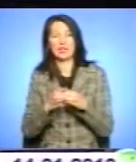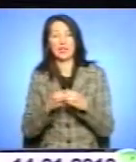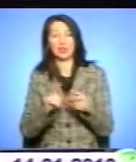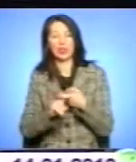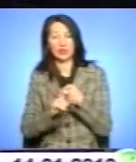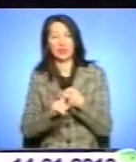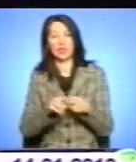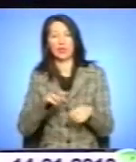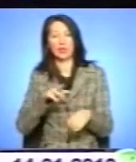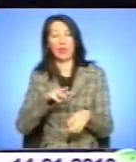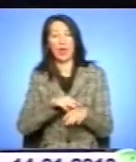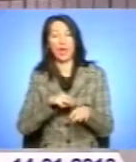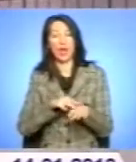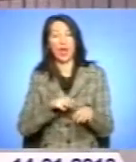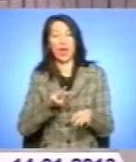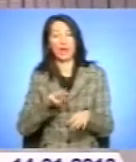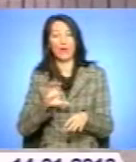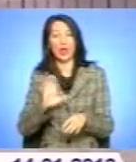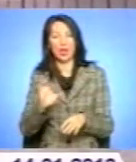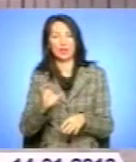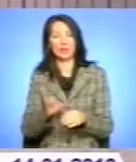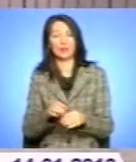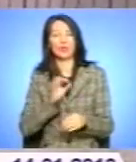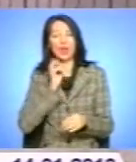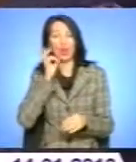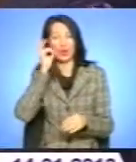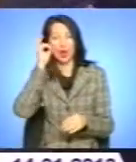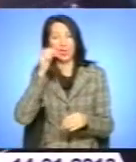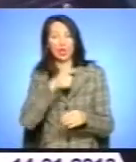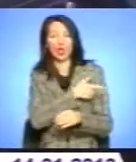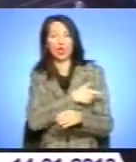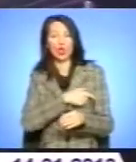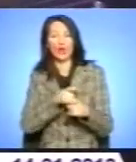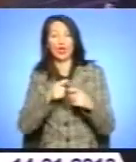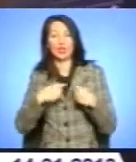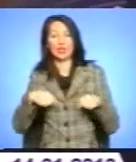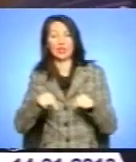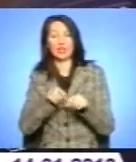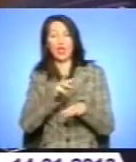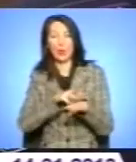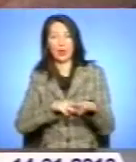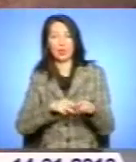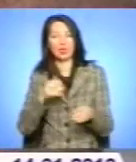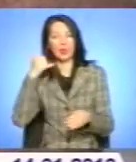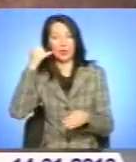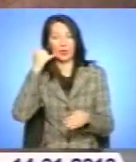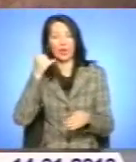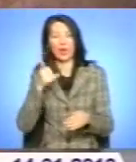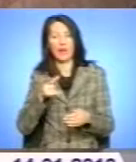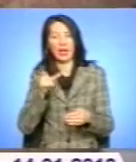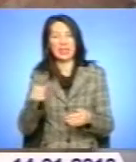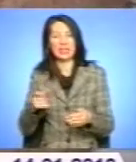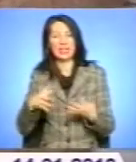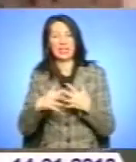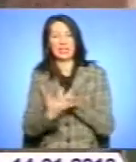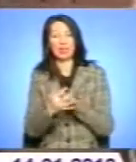України в Тернопільській області. Рано вранці до чергової частини Гусятинського райвідділу міліції надійшло повідомлення від жителя села